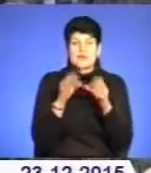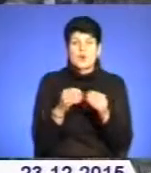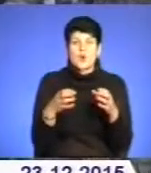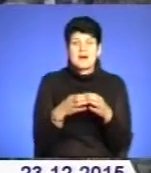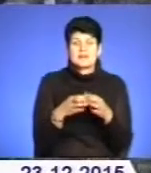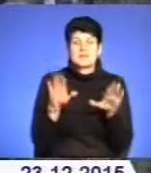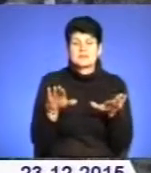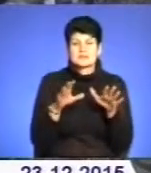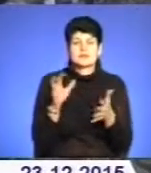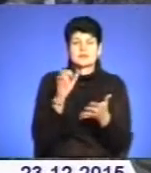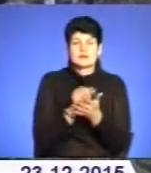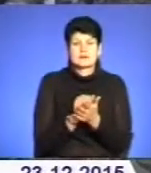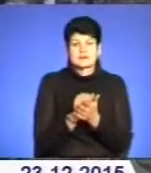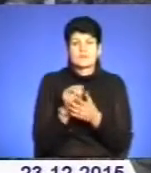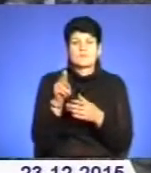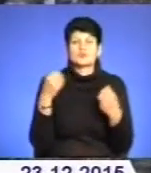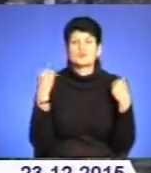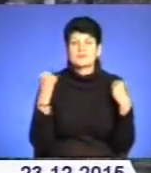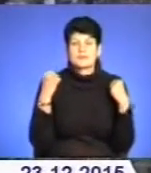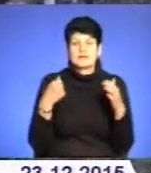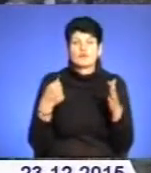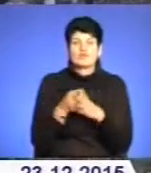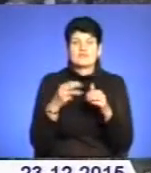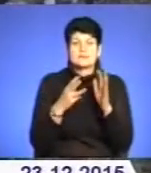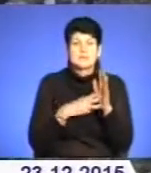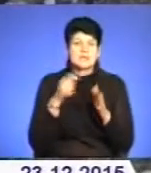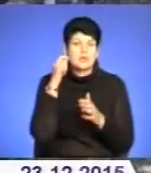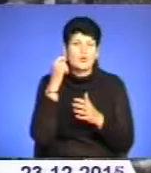ми зайняли по спортсменах до 18 років.